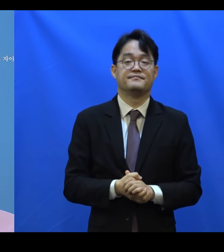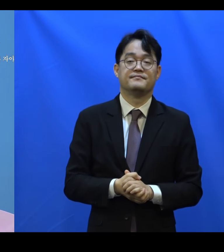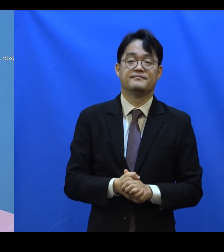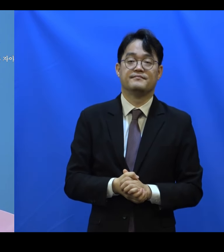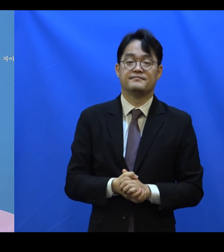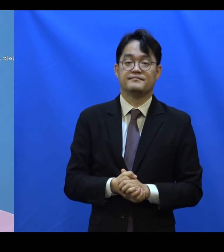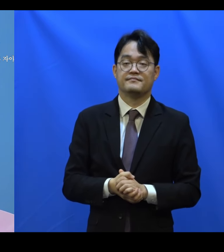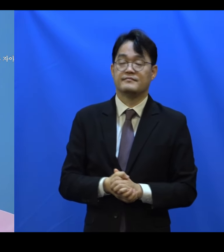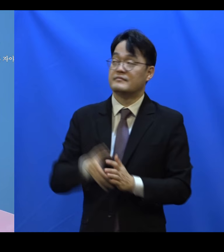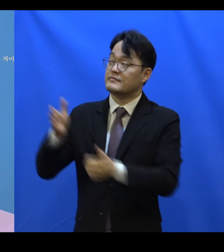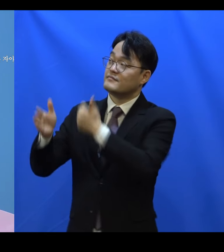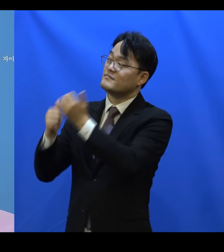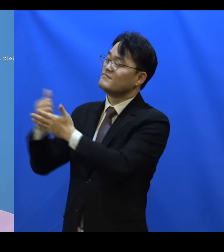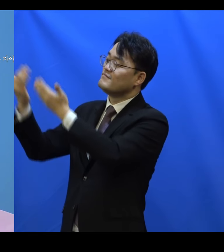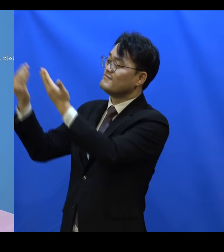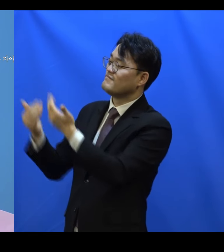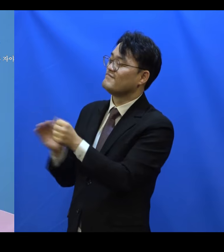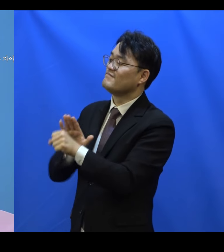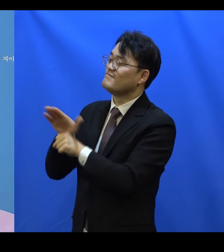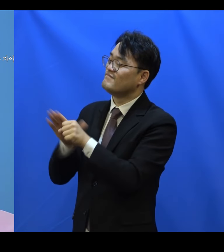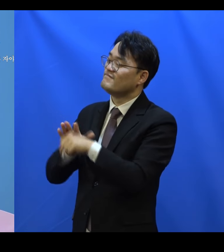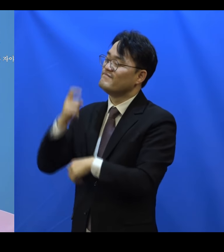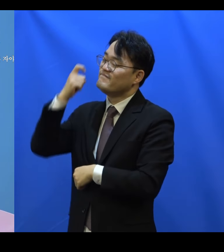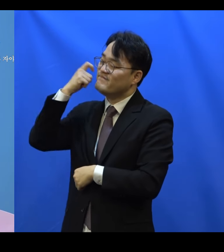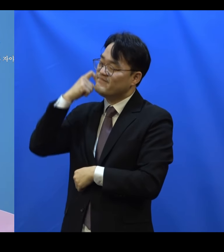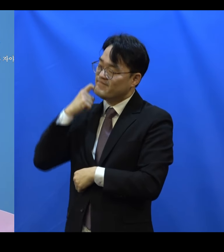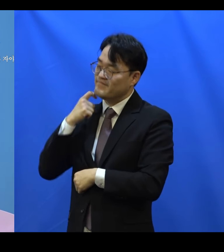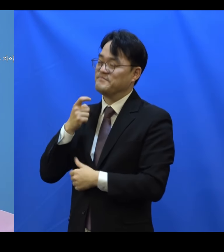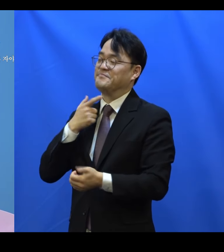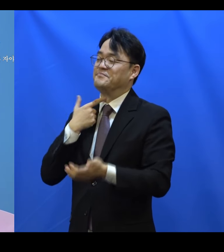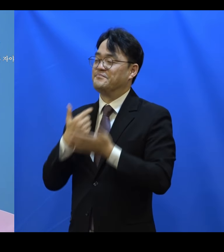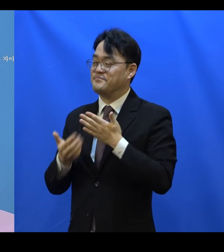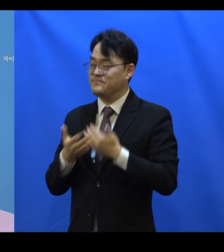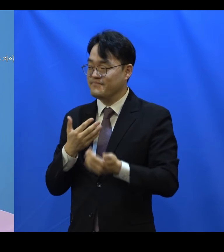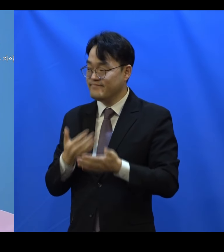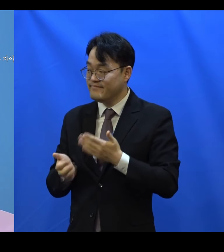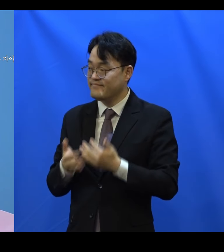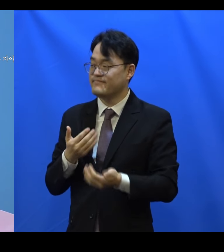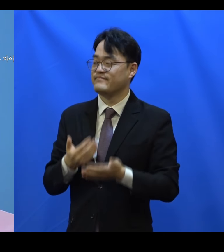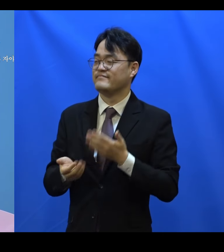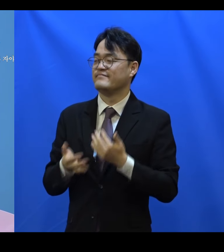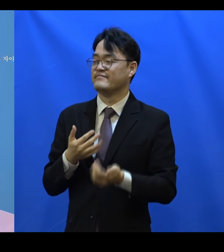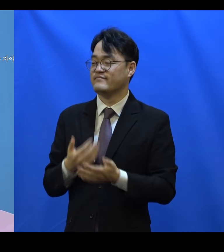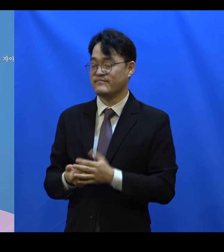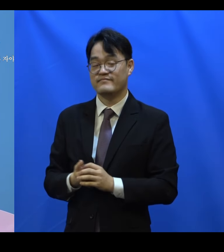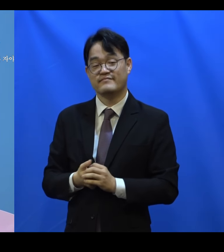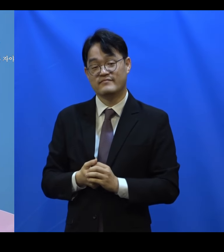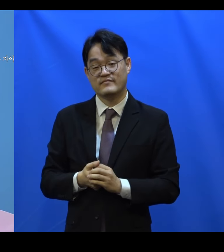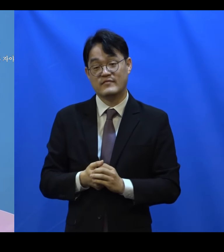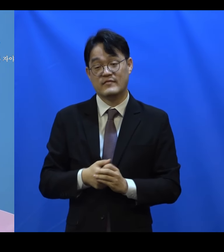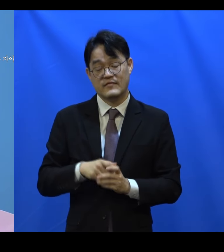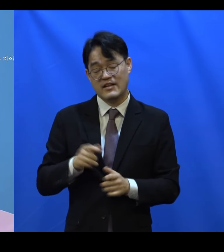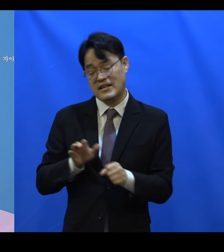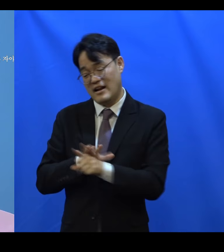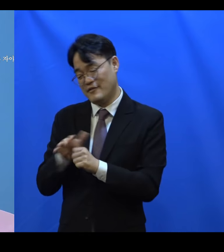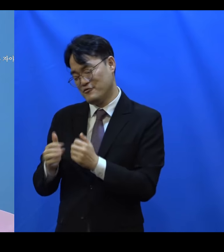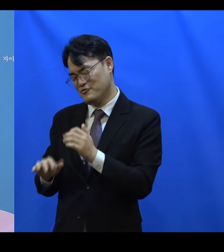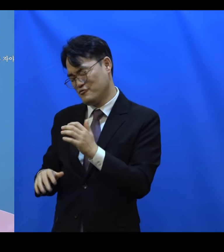그 다음 주님이 내 안에서 하실 일을 위하여 내 자신을 내어드리는 단계로 가야 되는